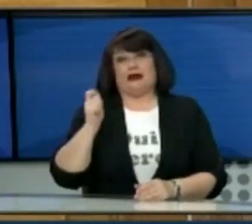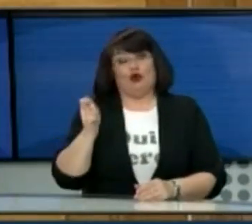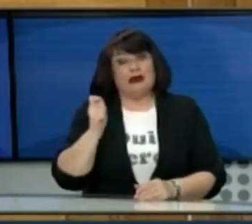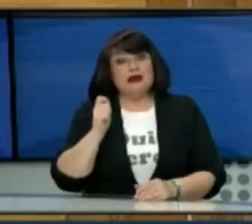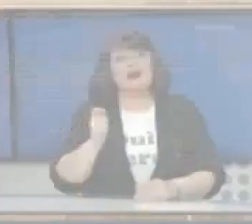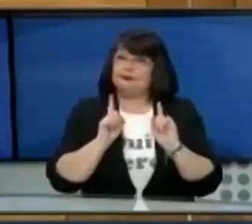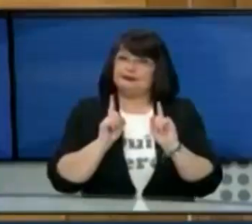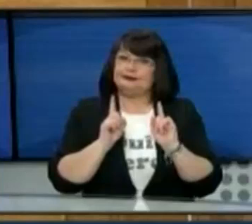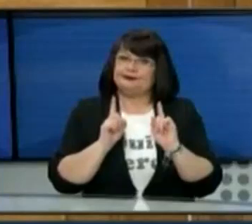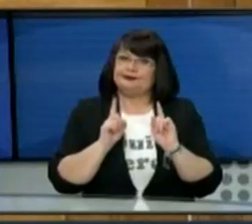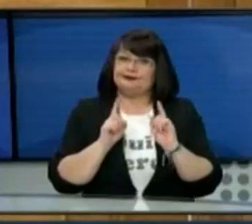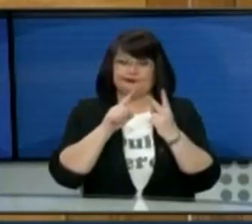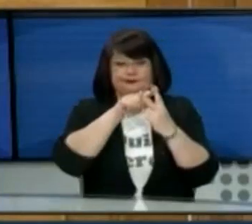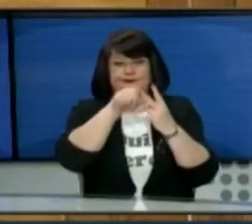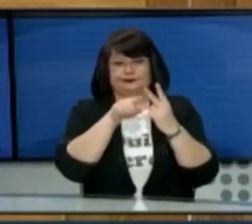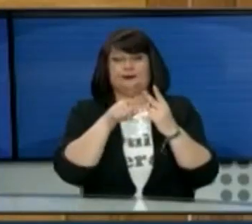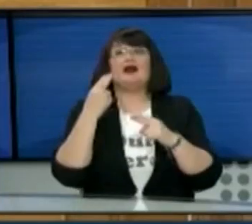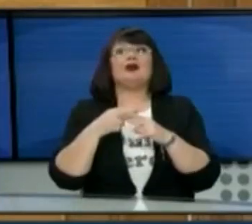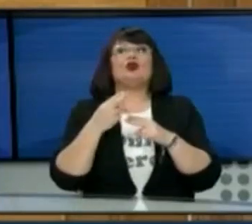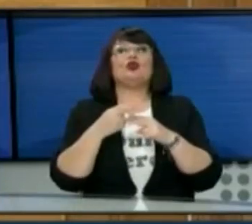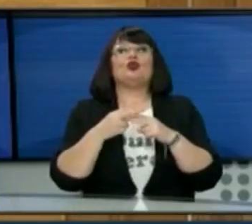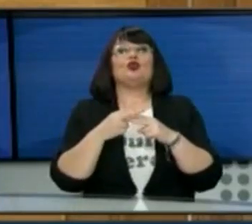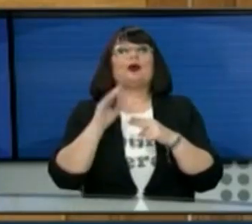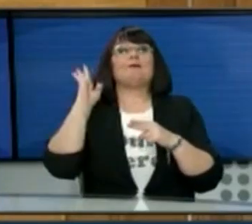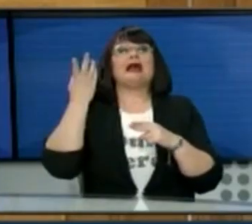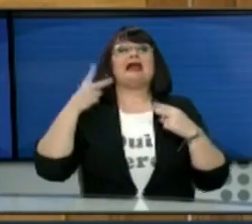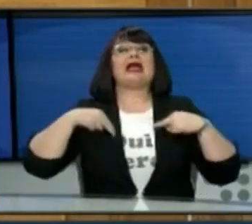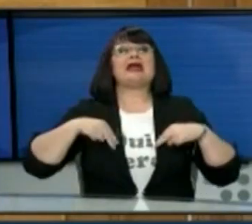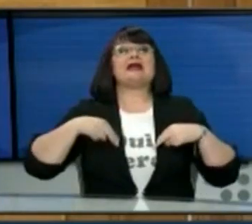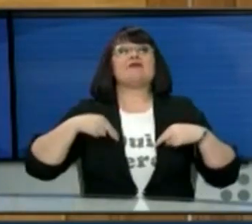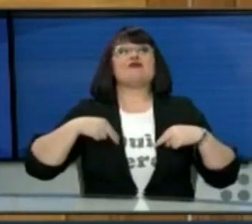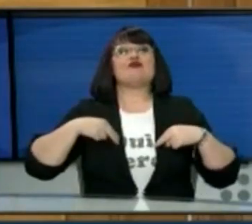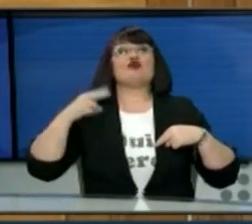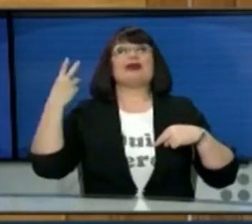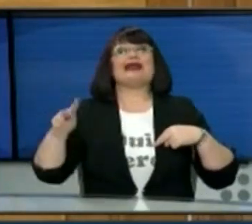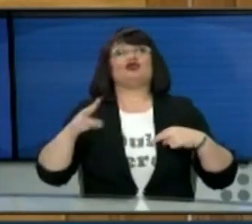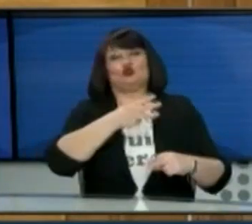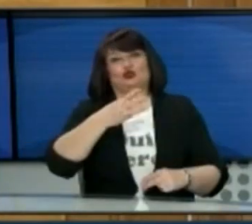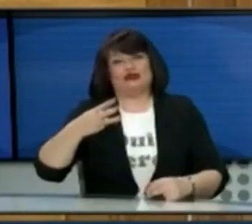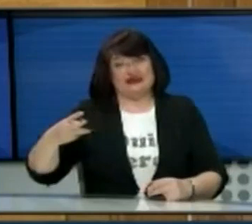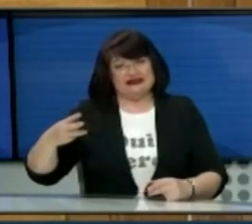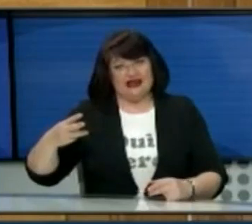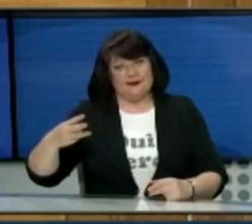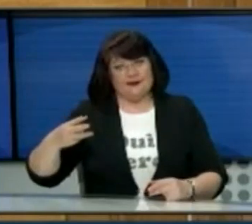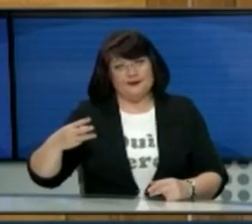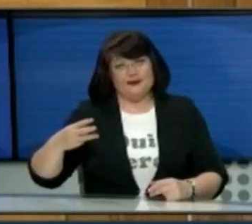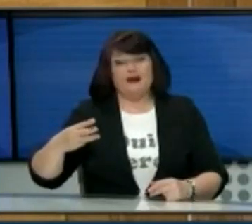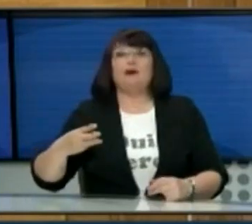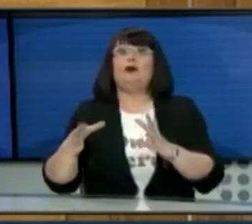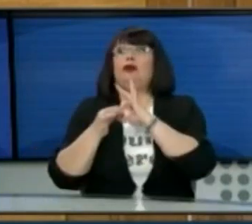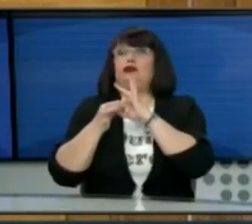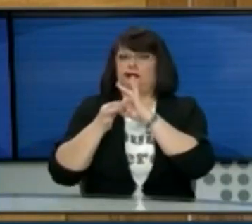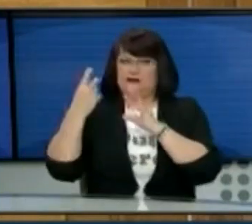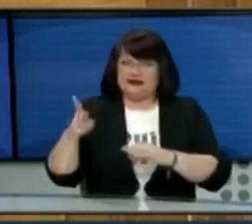της χώρας, δύο κορυφαίοι πρώην υπουργοί του ΣΥΡΙΖΑ. Πολύ